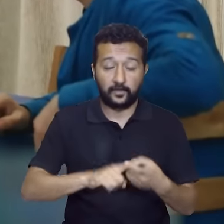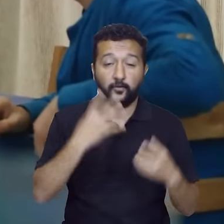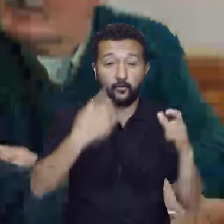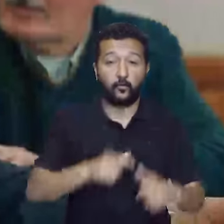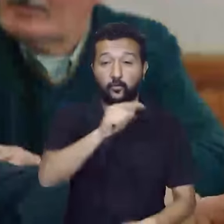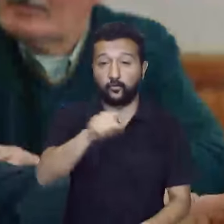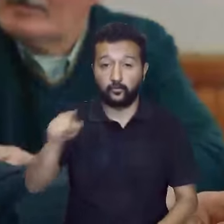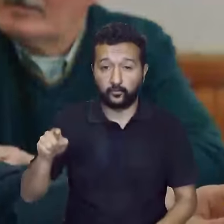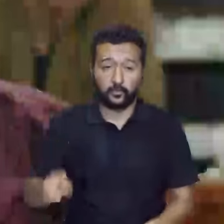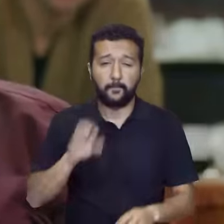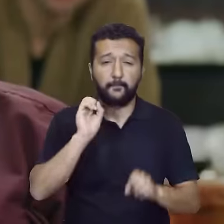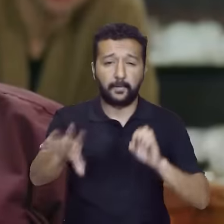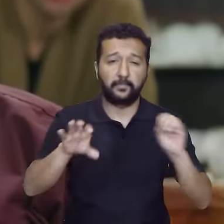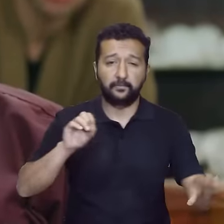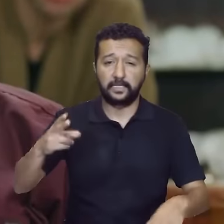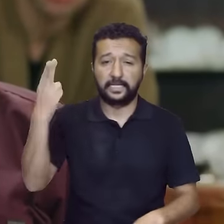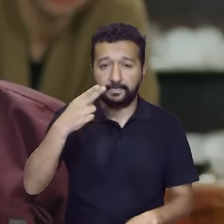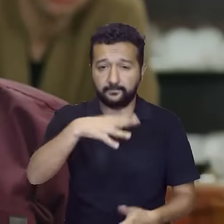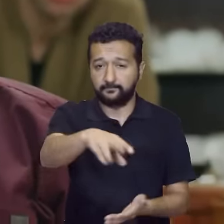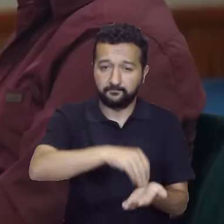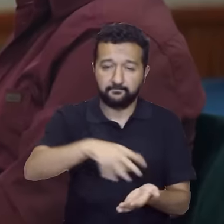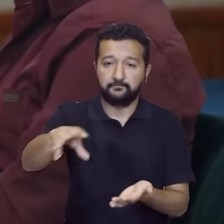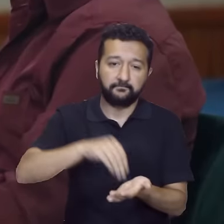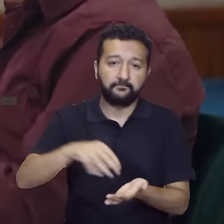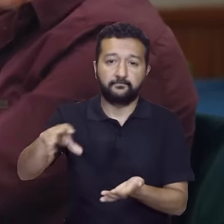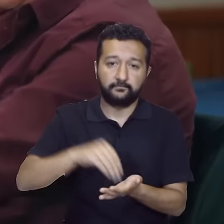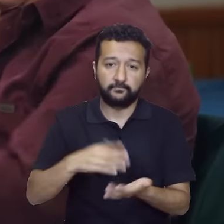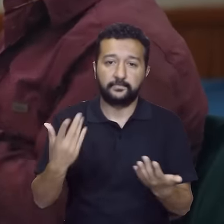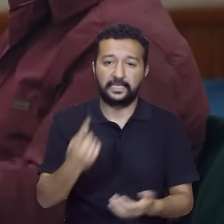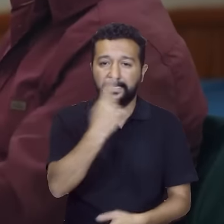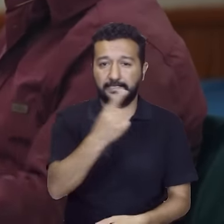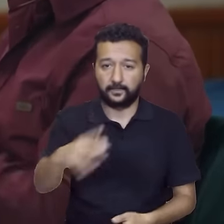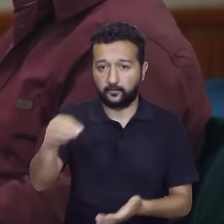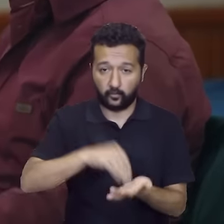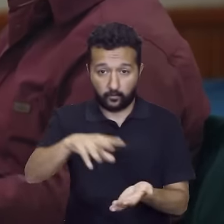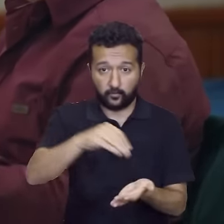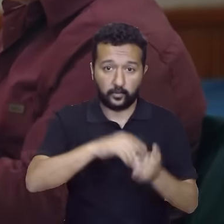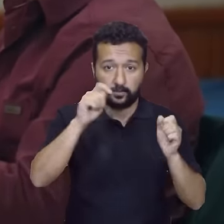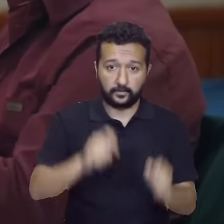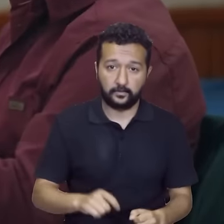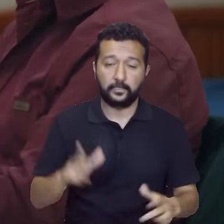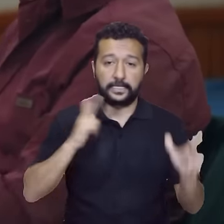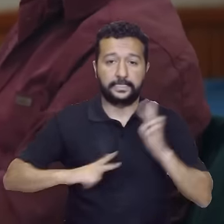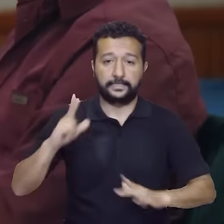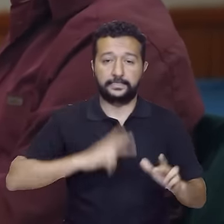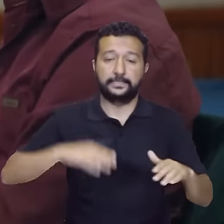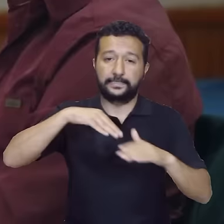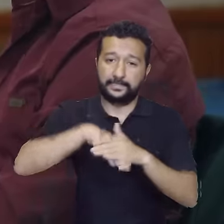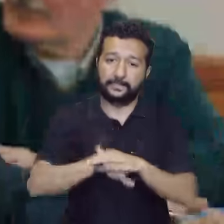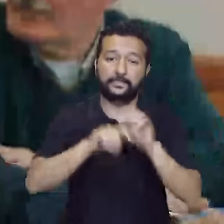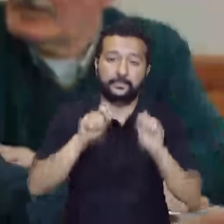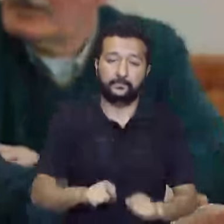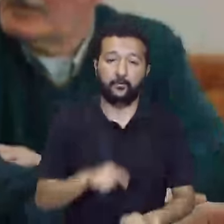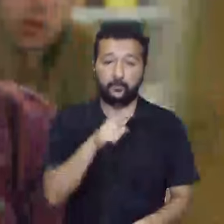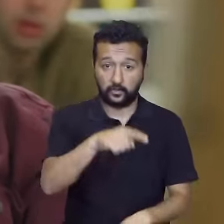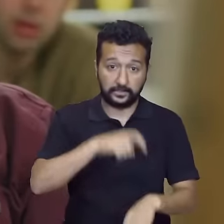bir yana savrulmuş olan tablonun parçalarını tek tek toplayarak üniformasının içine